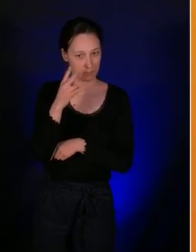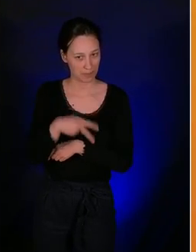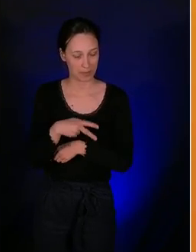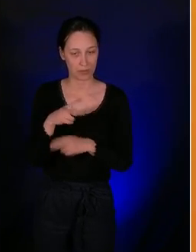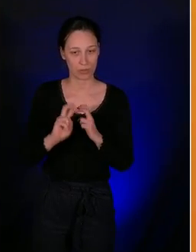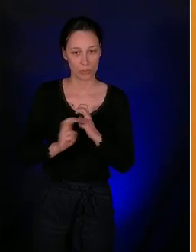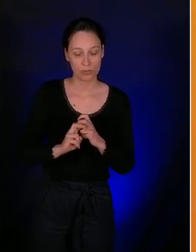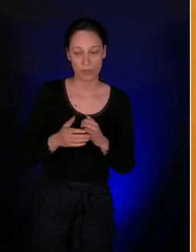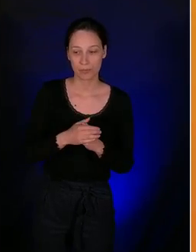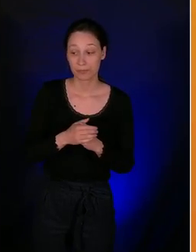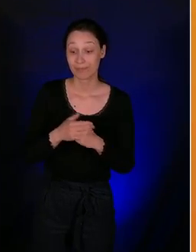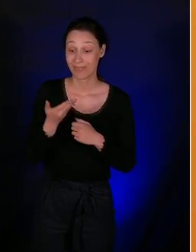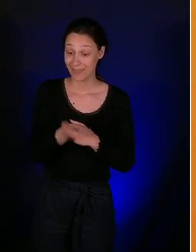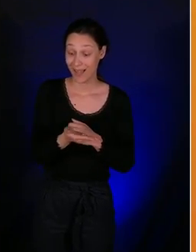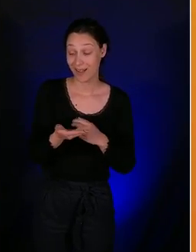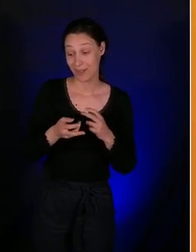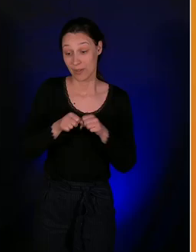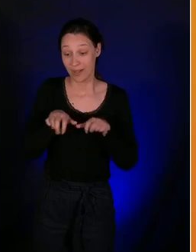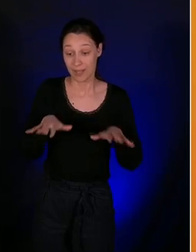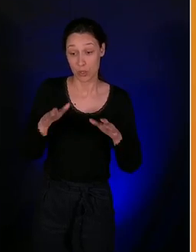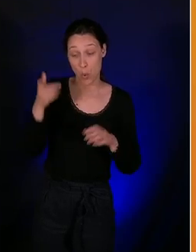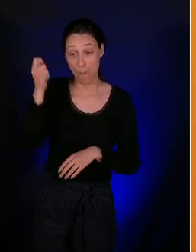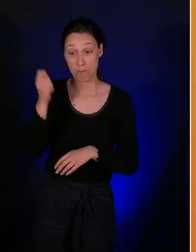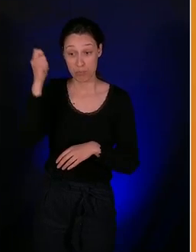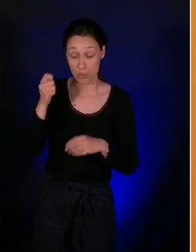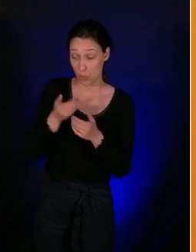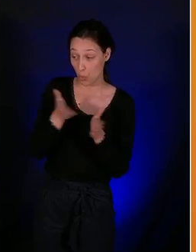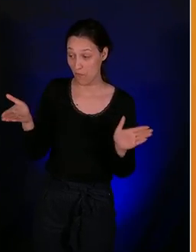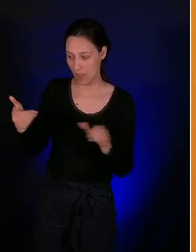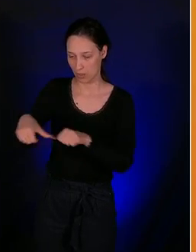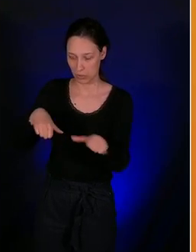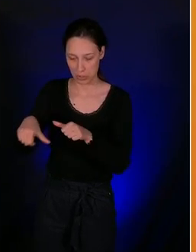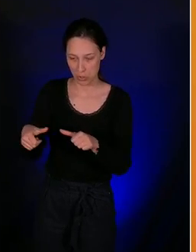réseau bus de la RATP est ce que nous dénoncions depuis le début de ce projet funeste,